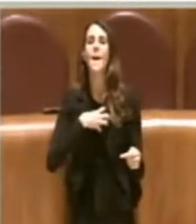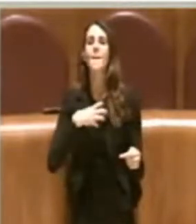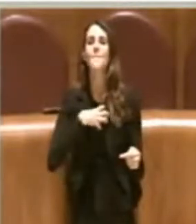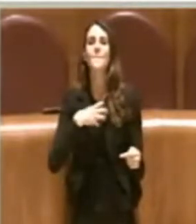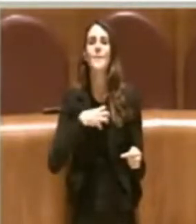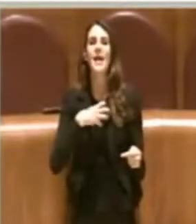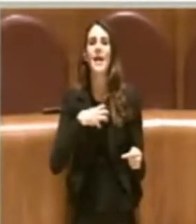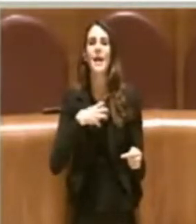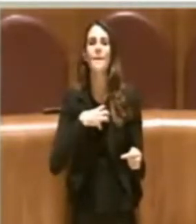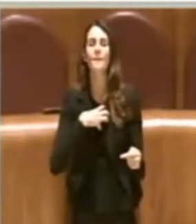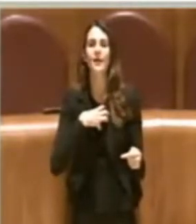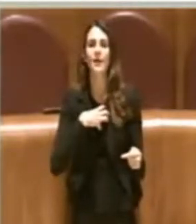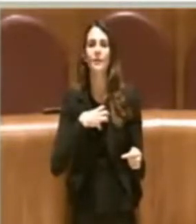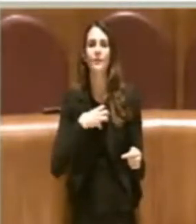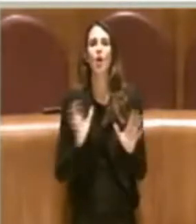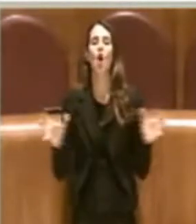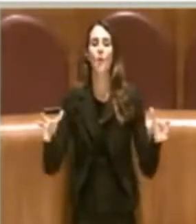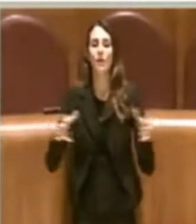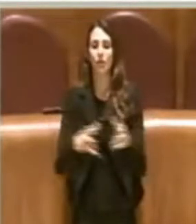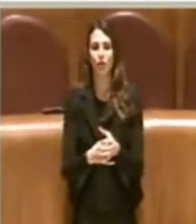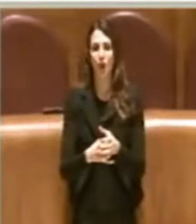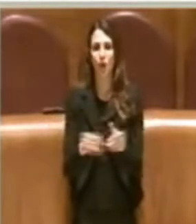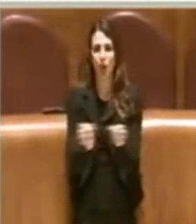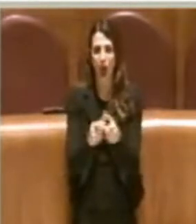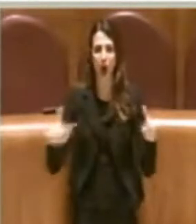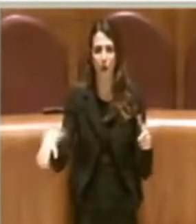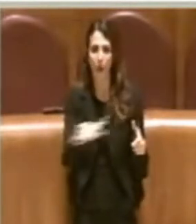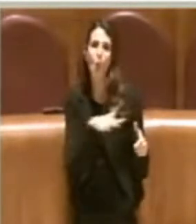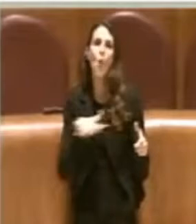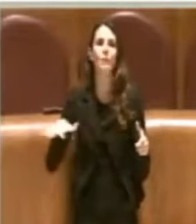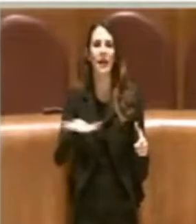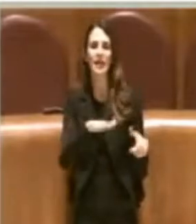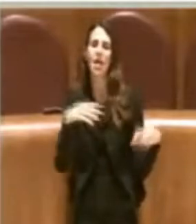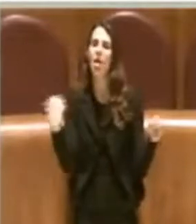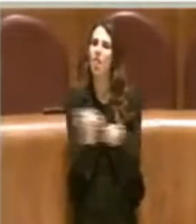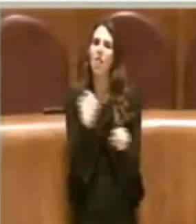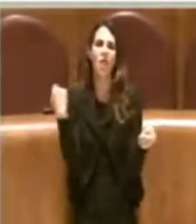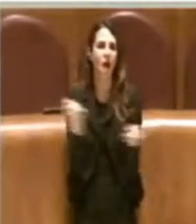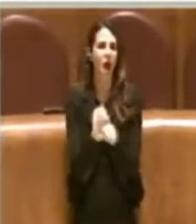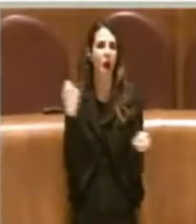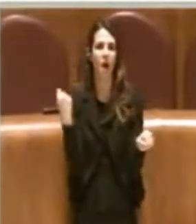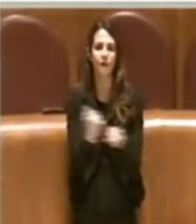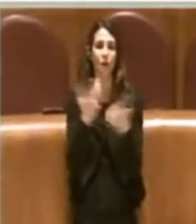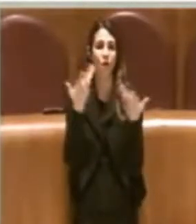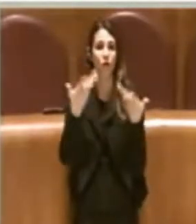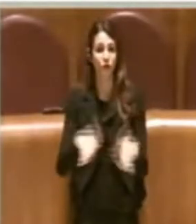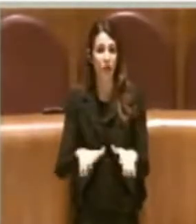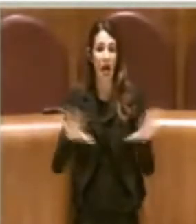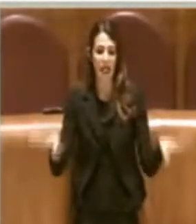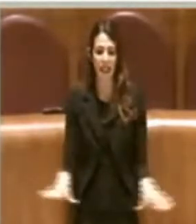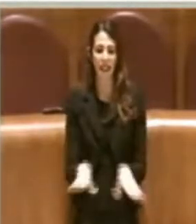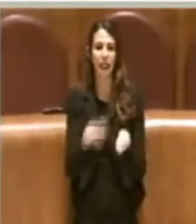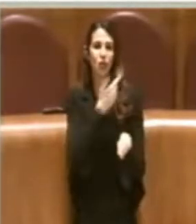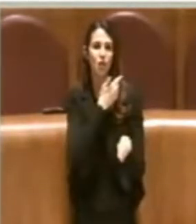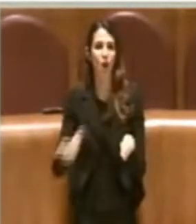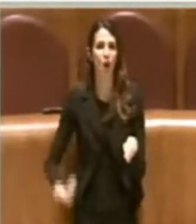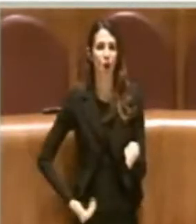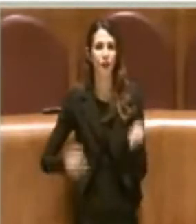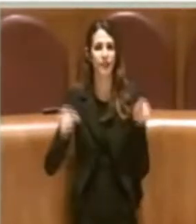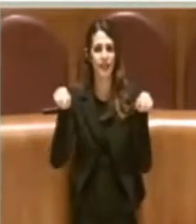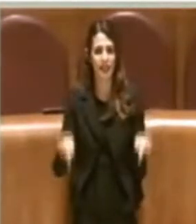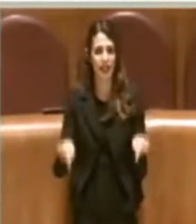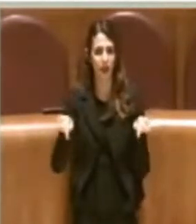Urbanistica, viene da lontano. È il frutto un po' di un lavoro che la Commissione sta facendo dall'inizio di questa consiliatura. Noi